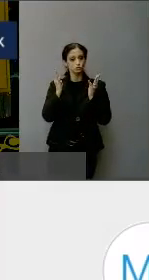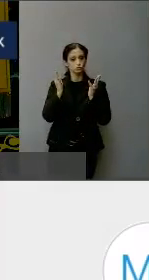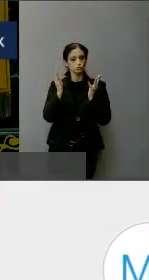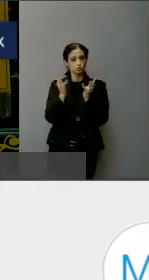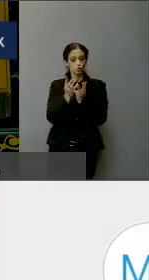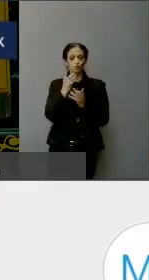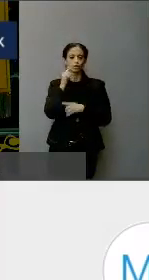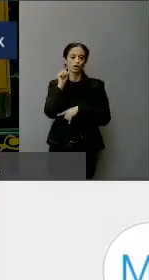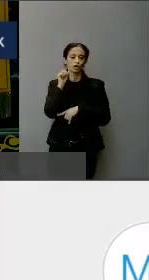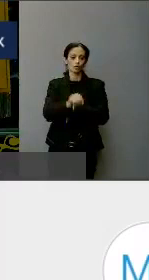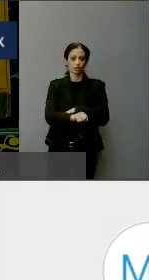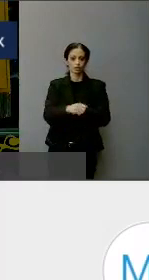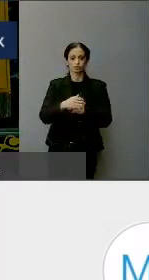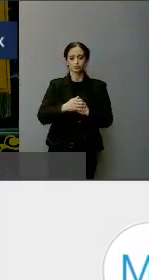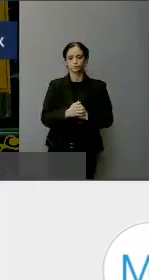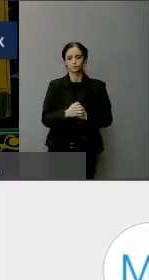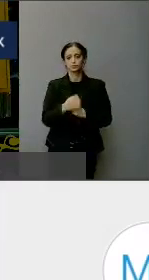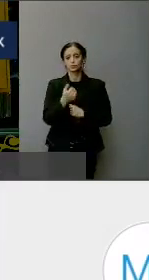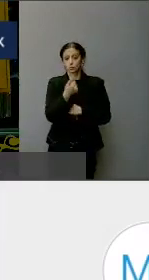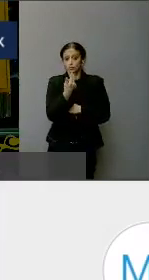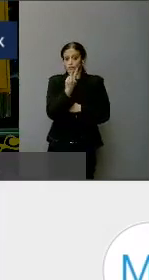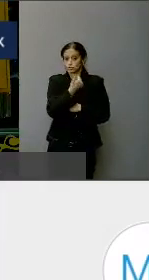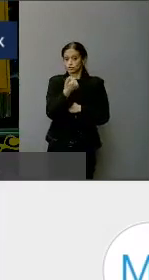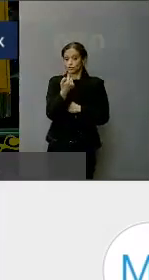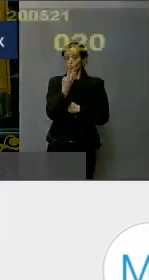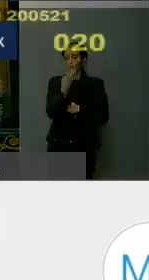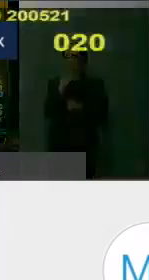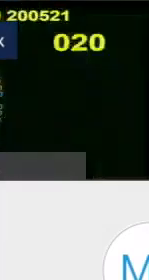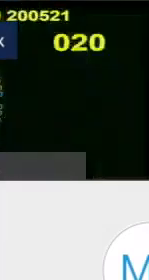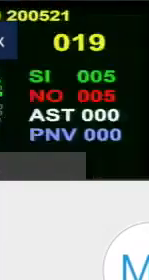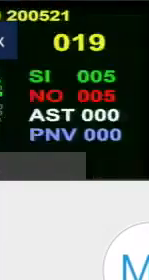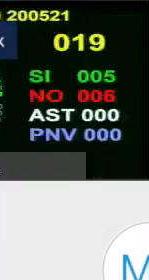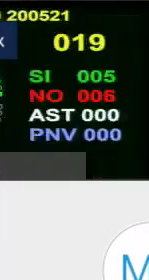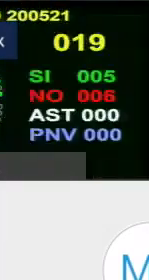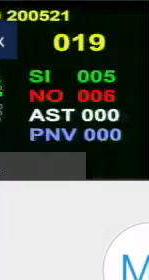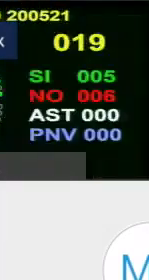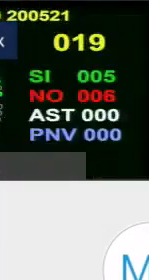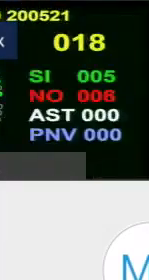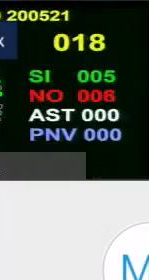della giunta numero 147 si vota